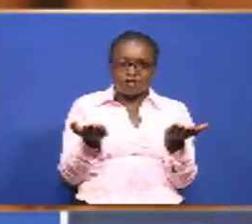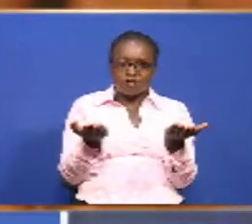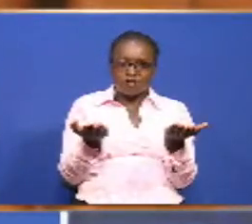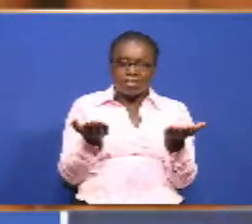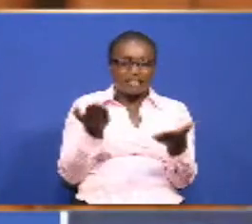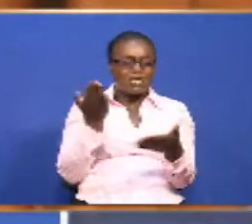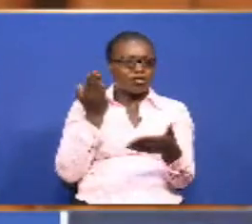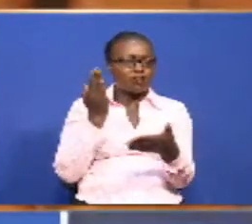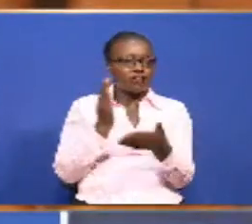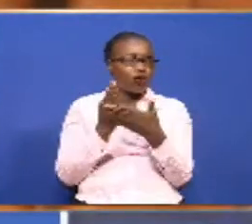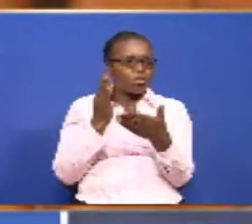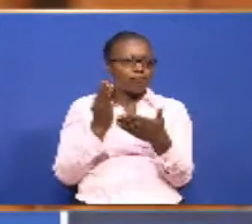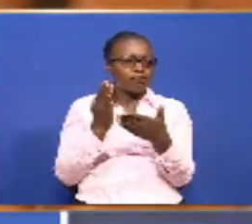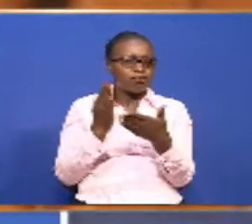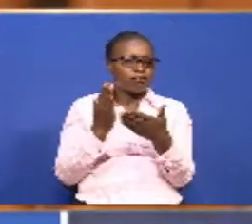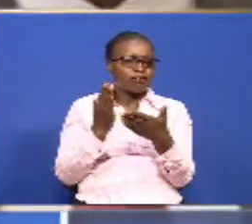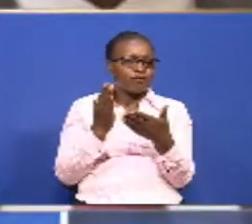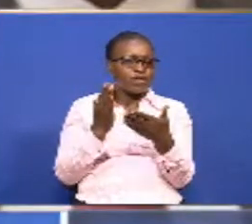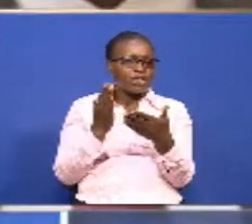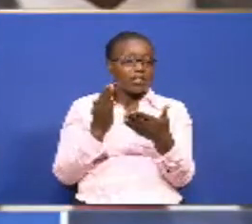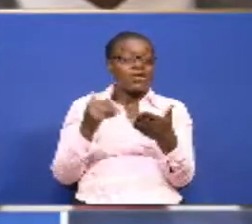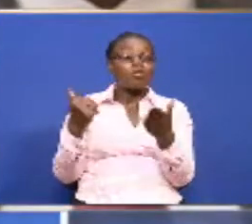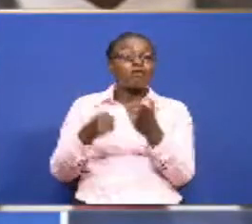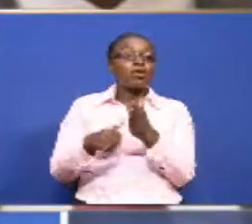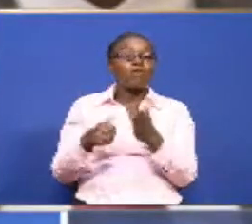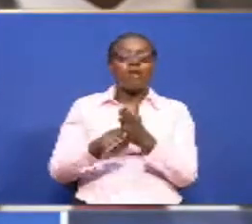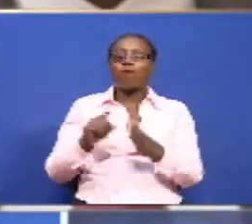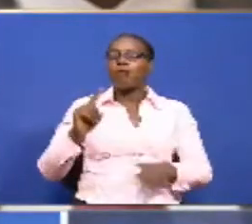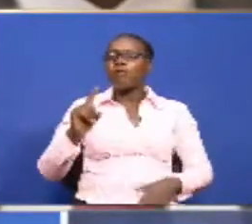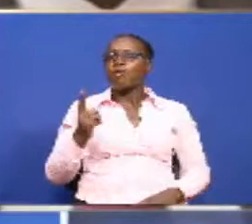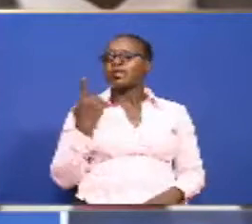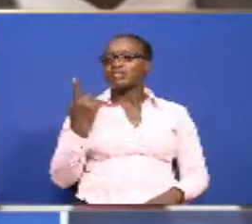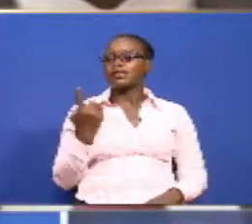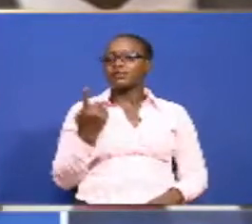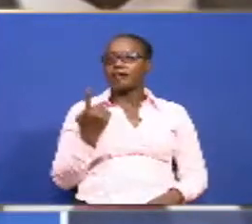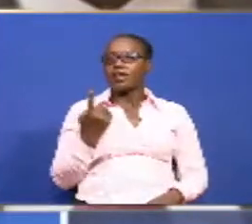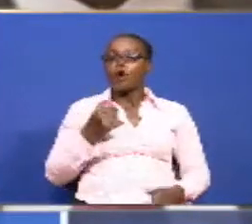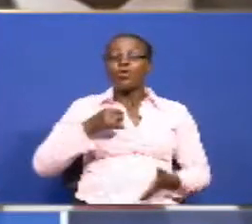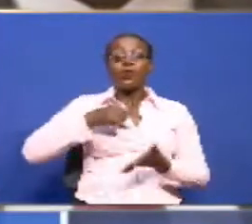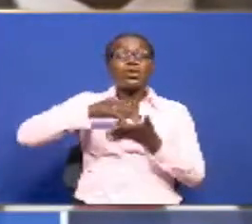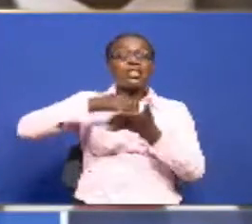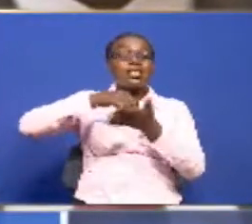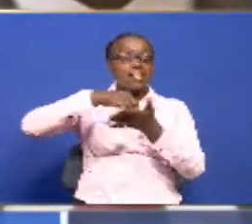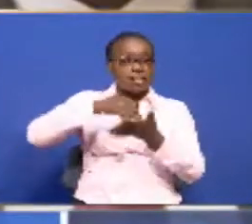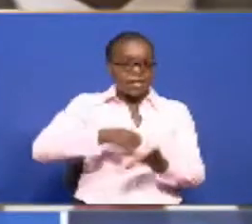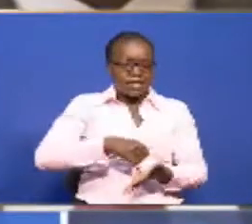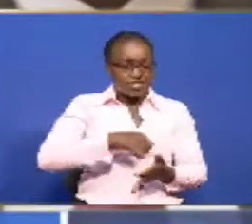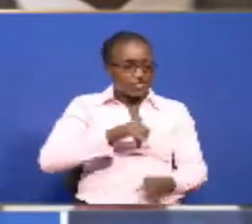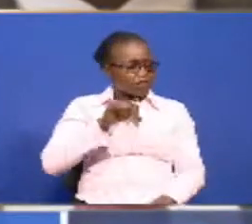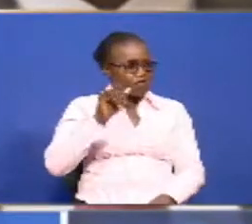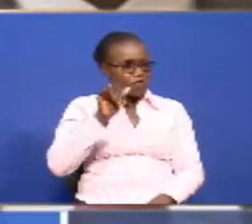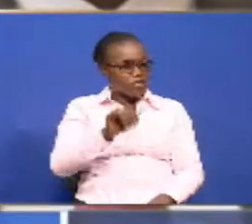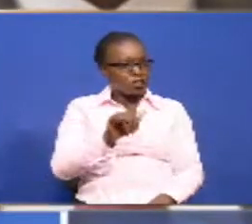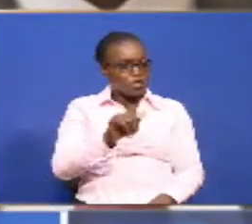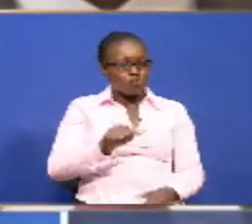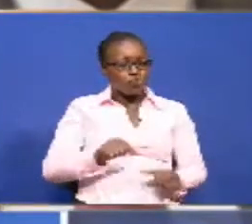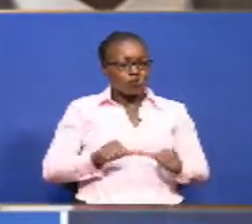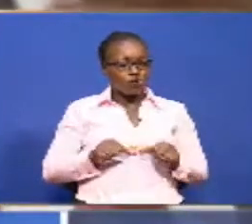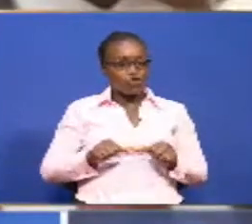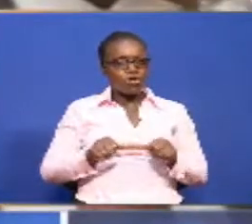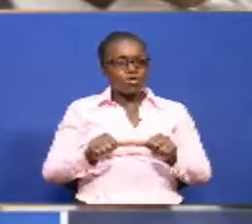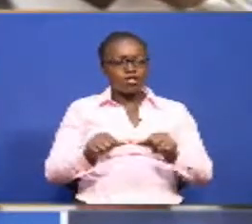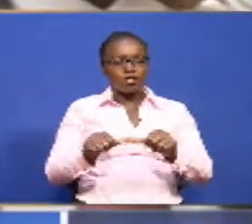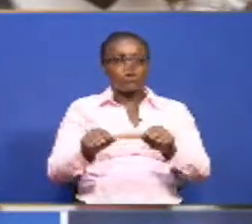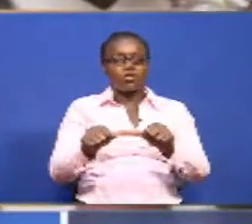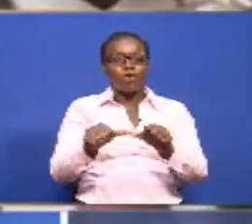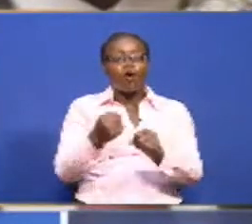wasimamishe hiyo vita mara moja. Tunasisitiza ya kwamba tutaendelea kufanya kazi